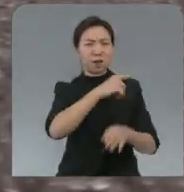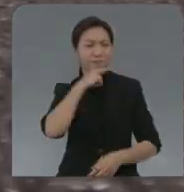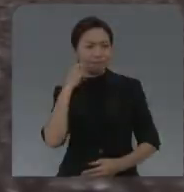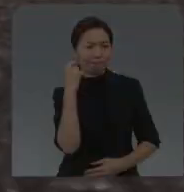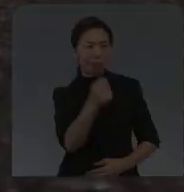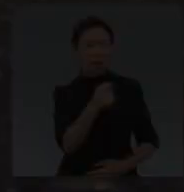です